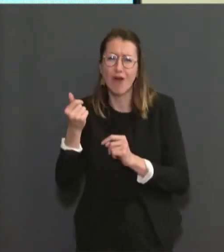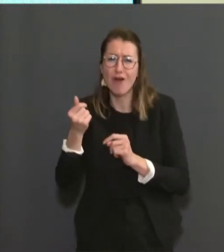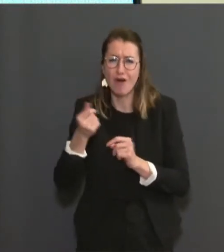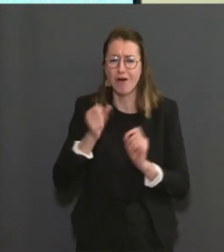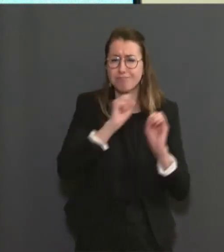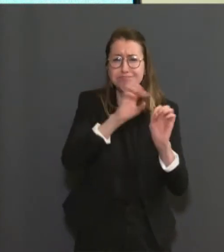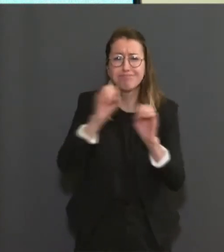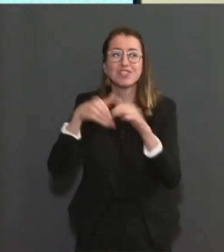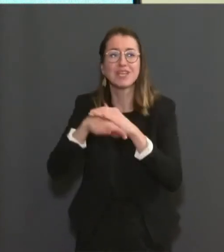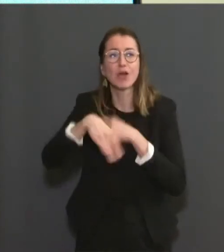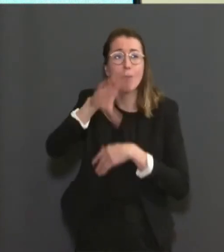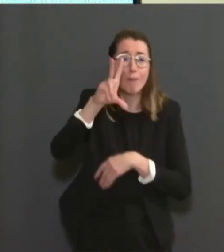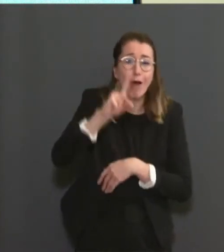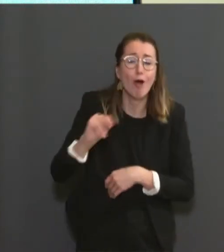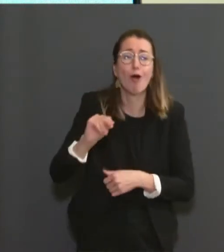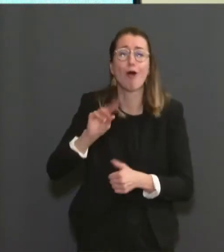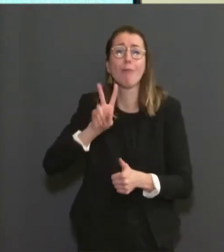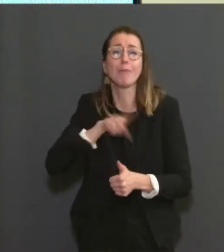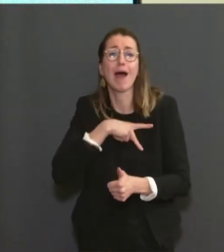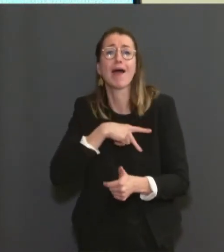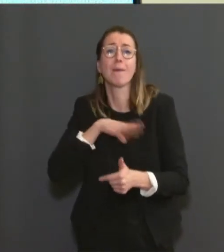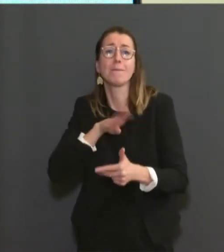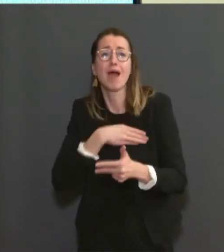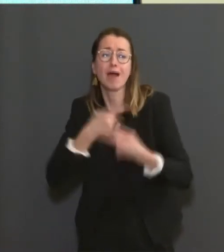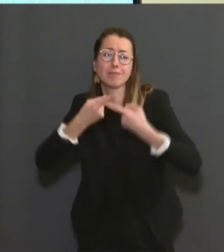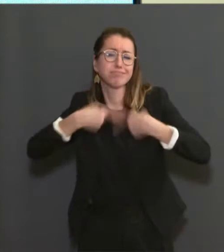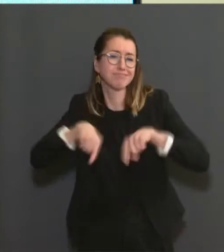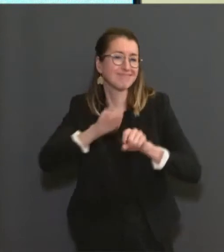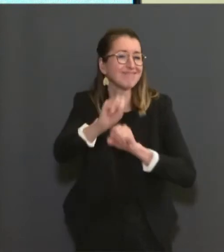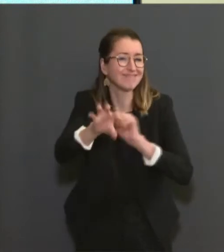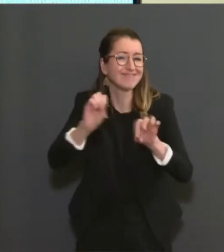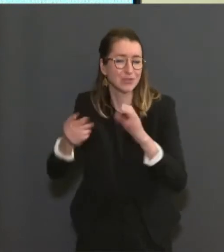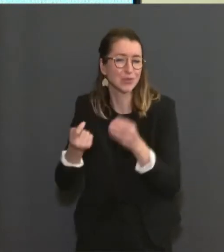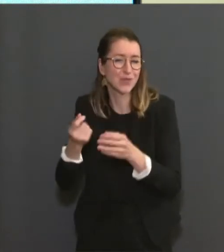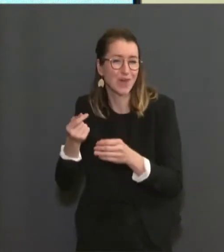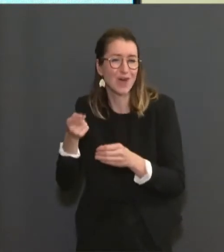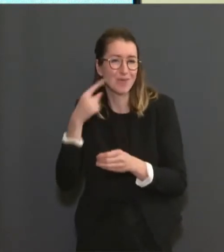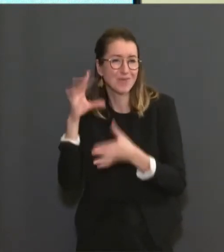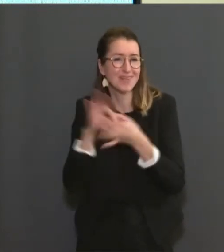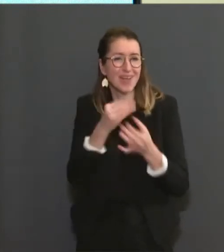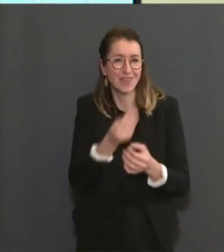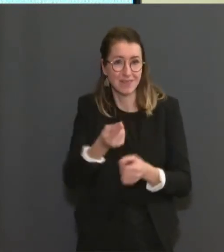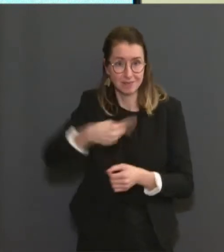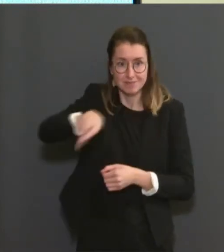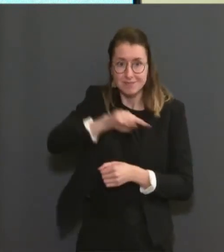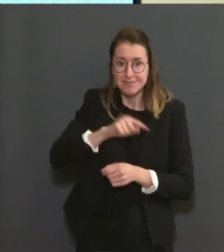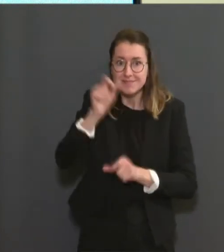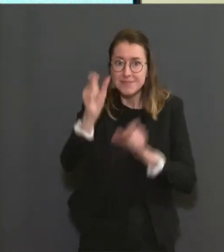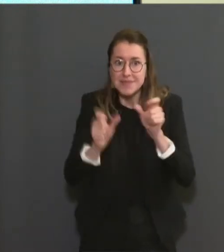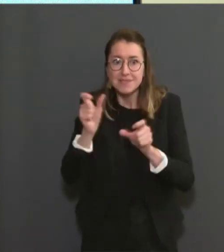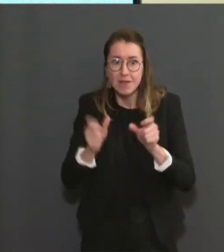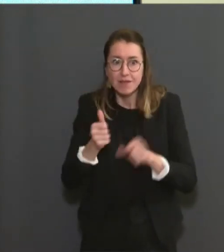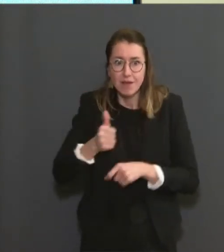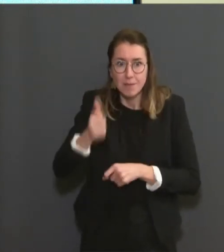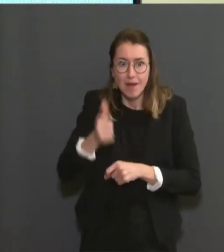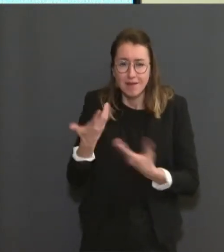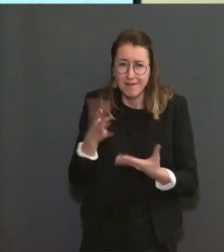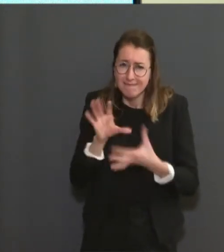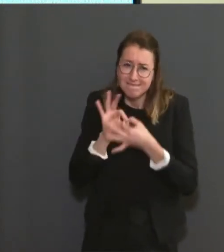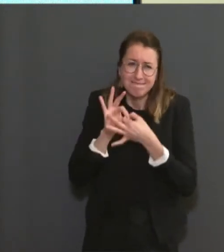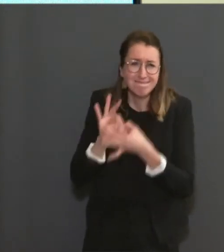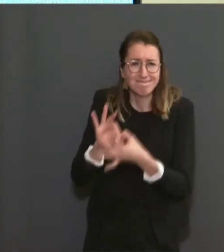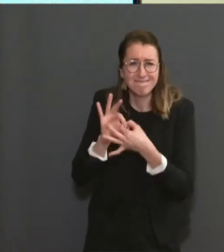parfois, ou pour les grands-parents, souvent plus âgés, et toutes les personnes qui ont profondément eu un manque affectif, d'être